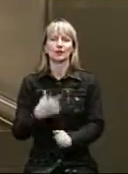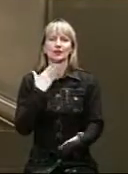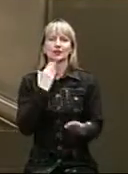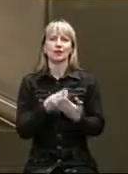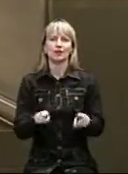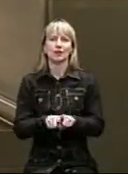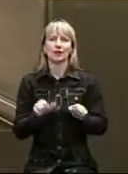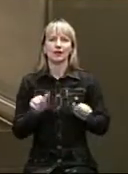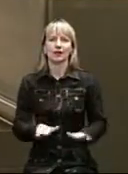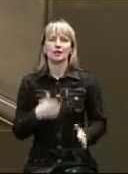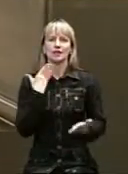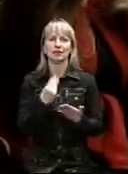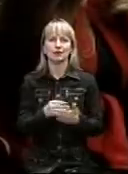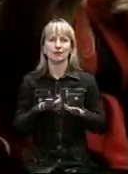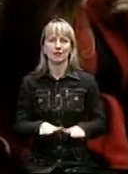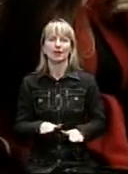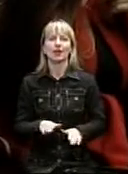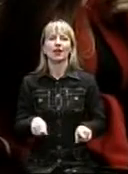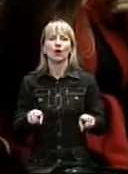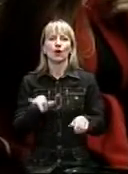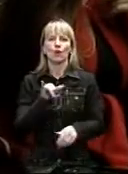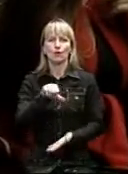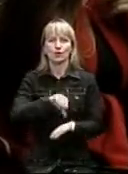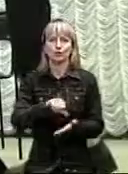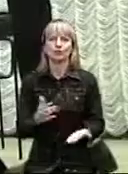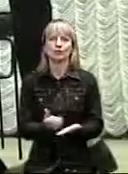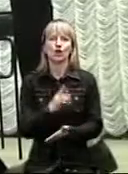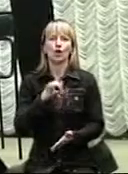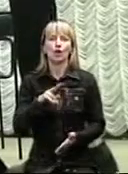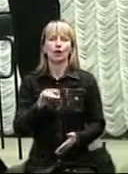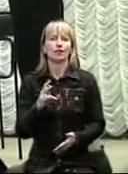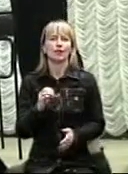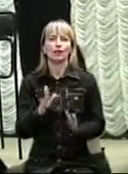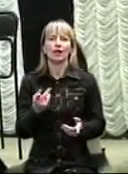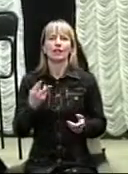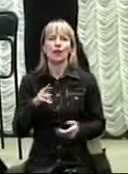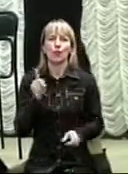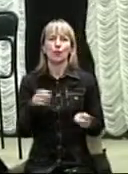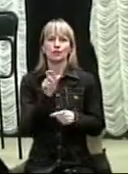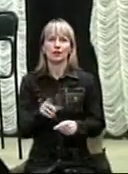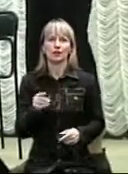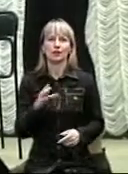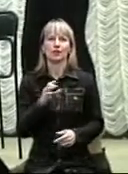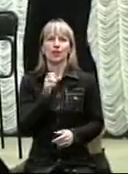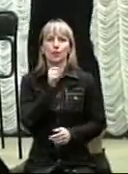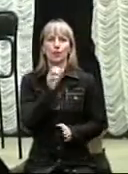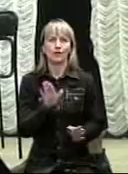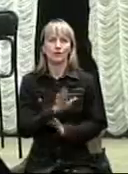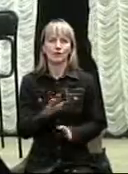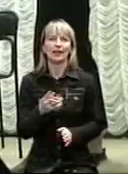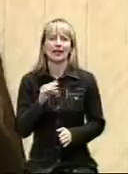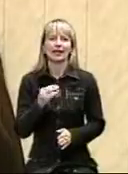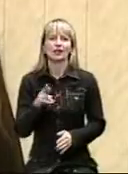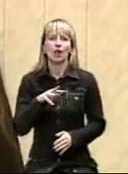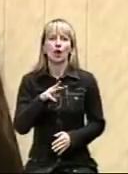таке рішення, свою позицію. У постановці знайшлися ролі не лише для музикантів та вокалістів, а ще для музичних